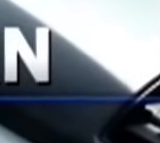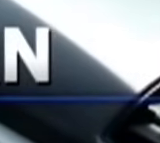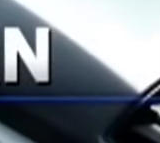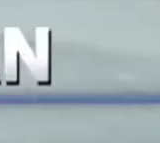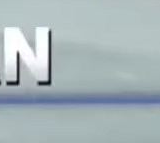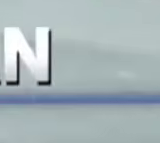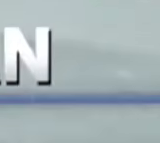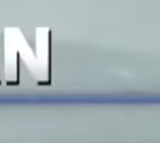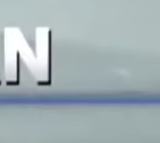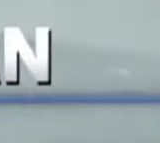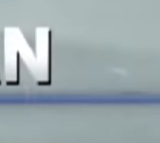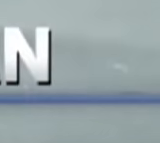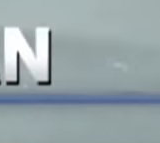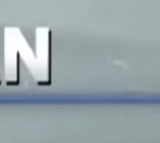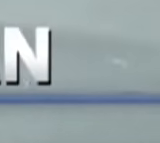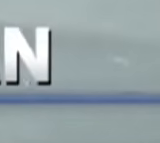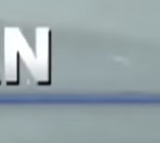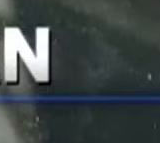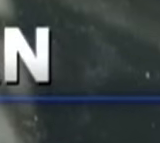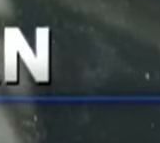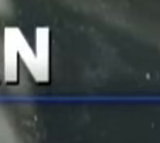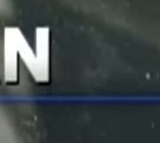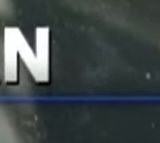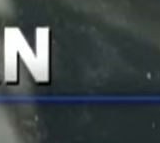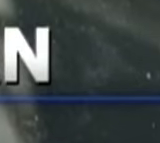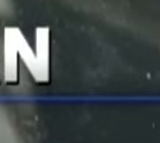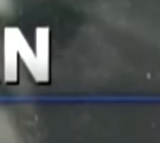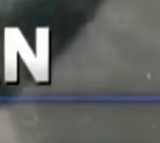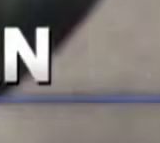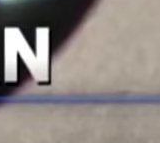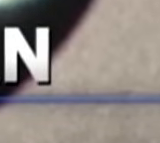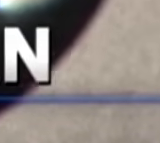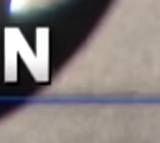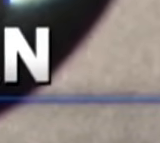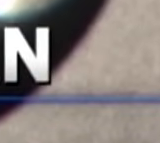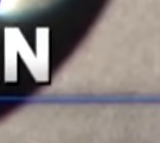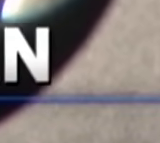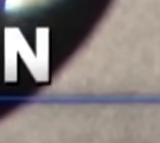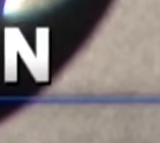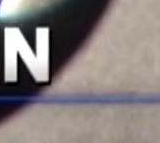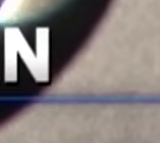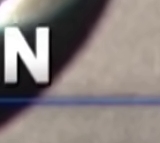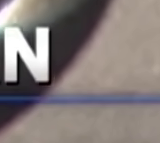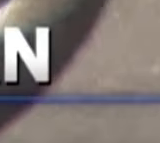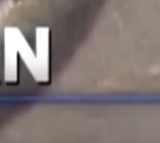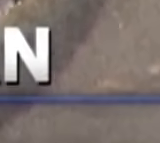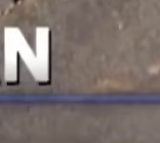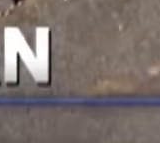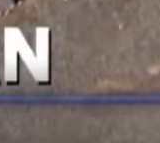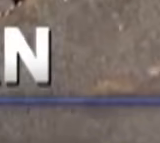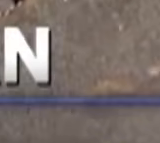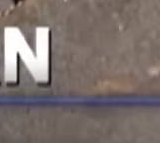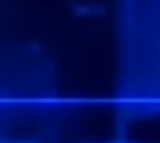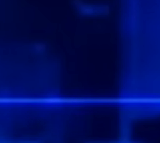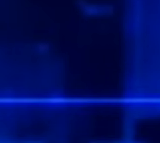Susunod, mga plastic water bottle, posible palang pagmula ng sunog kapag iniwan sa loob ng